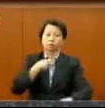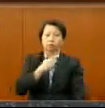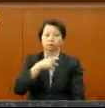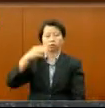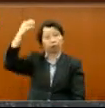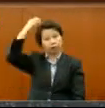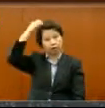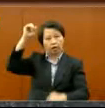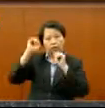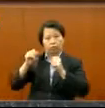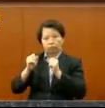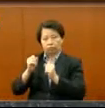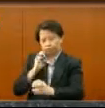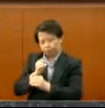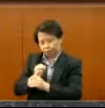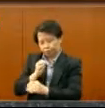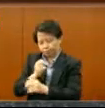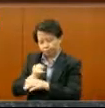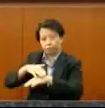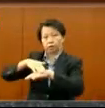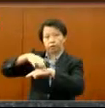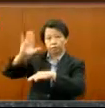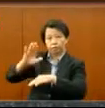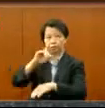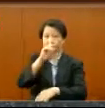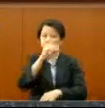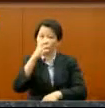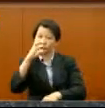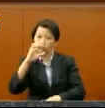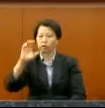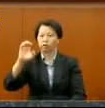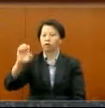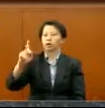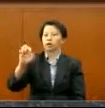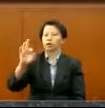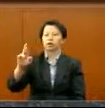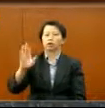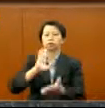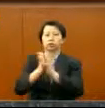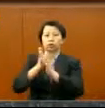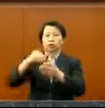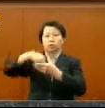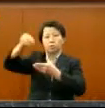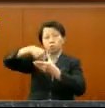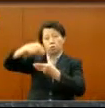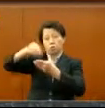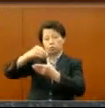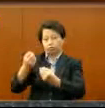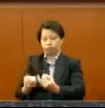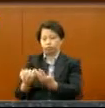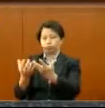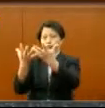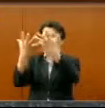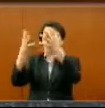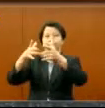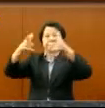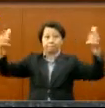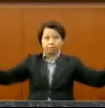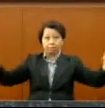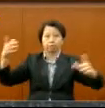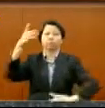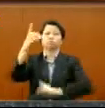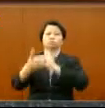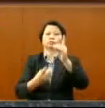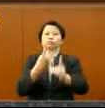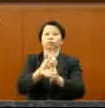boleh mengusahakan lebih daripada 100 ekar, kita menjadi pengeluar terbesar dunia. Jeram. Dan